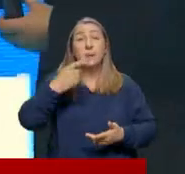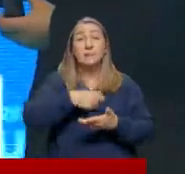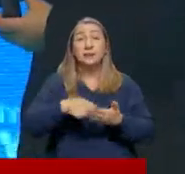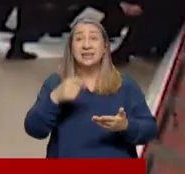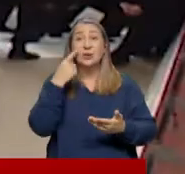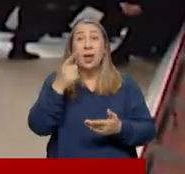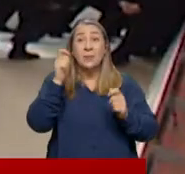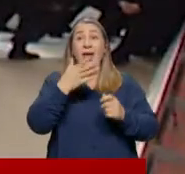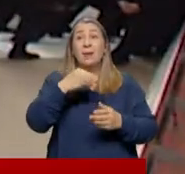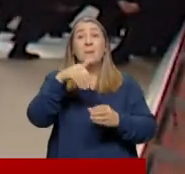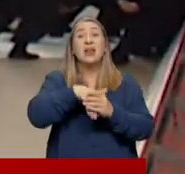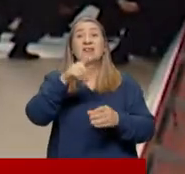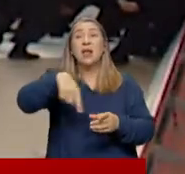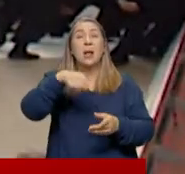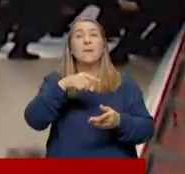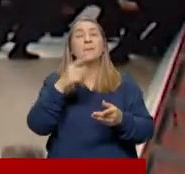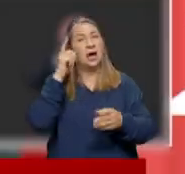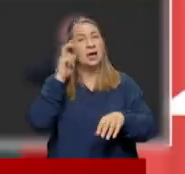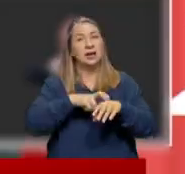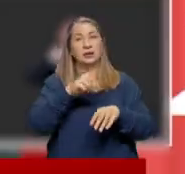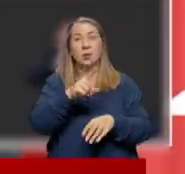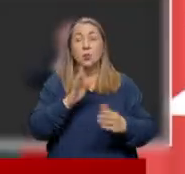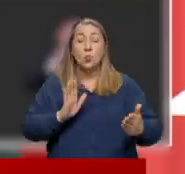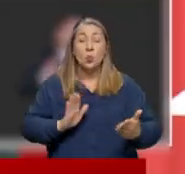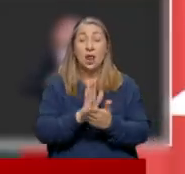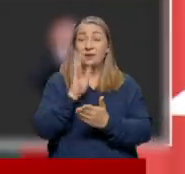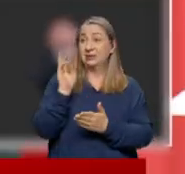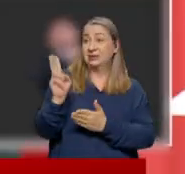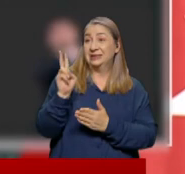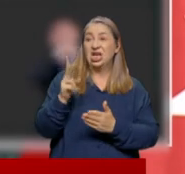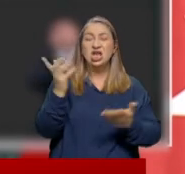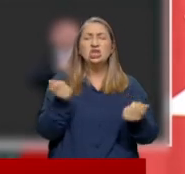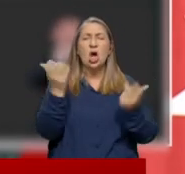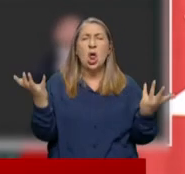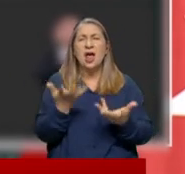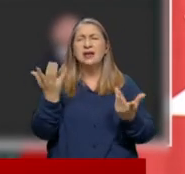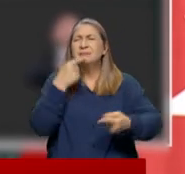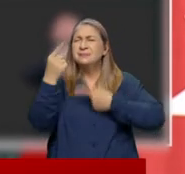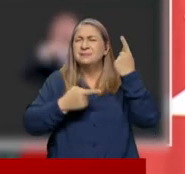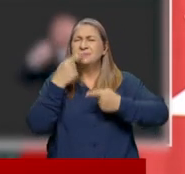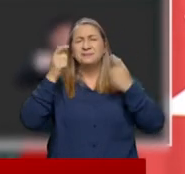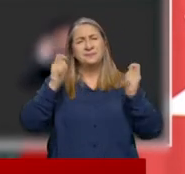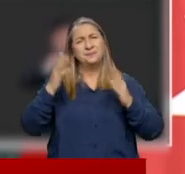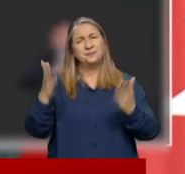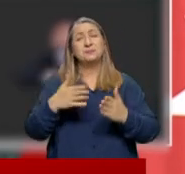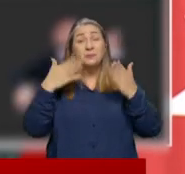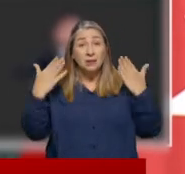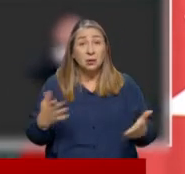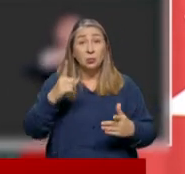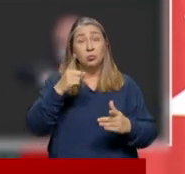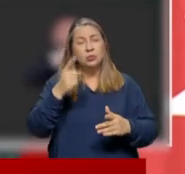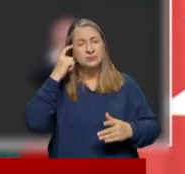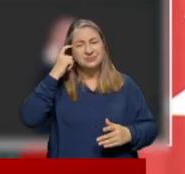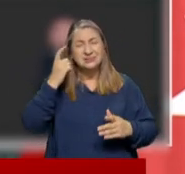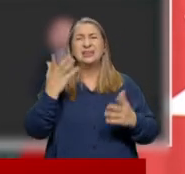hesaplanan emekli milletvekili maaşları da hatırlatarak muhalefet tarafı işi öylesine zıvanadan çıkardı ki artık